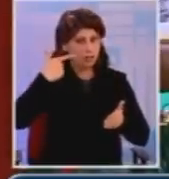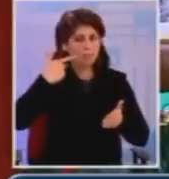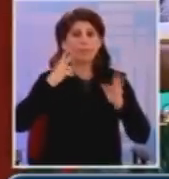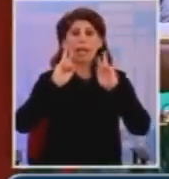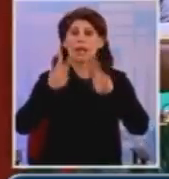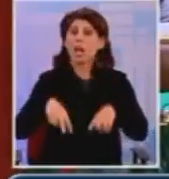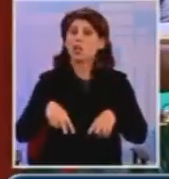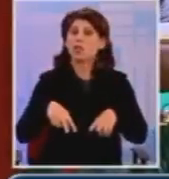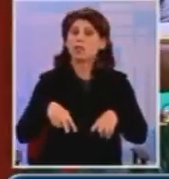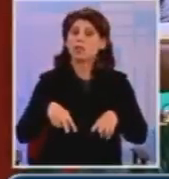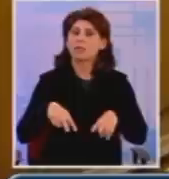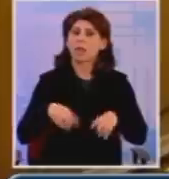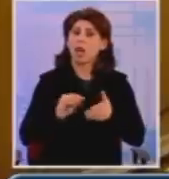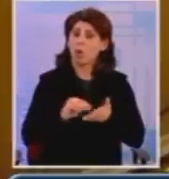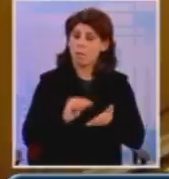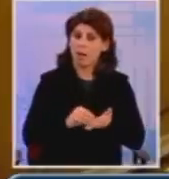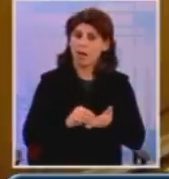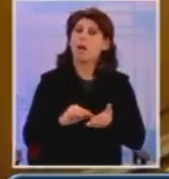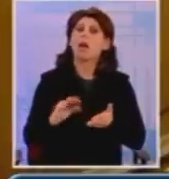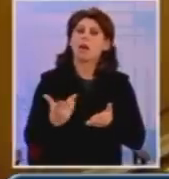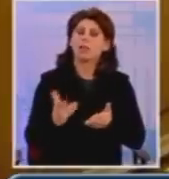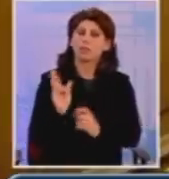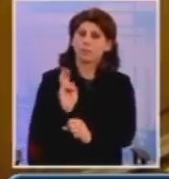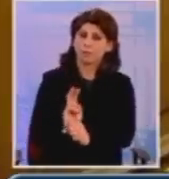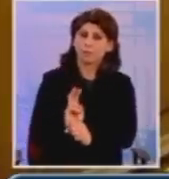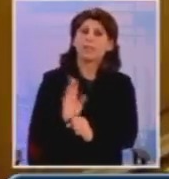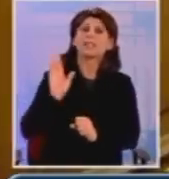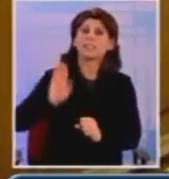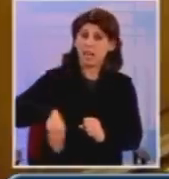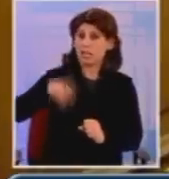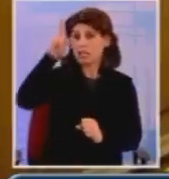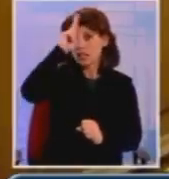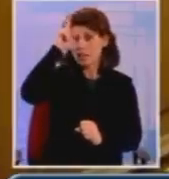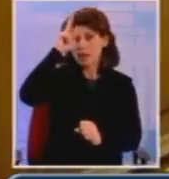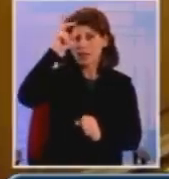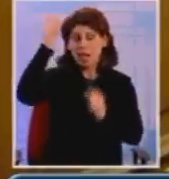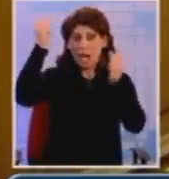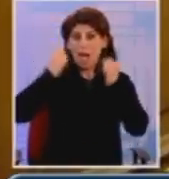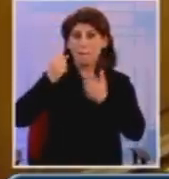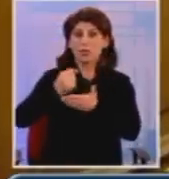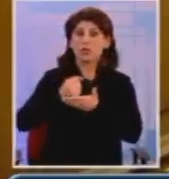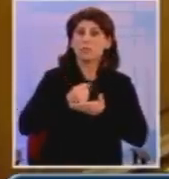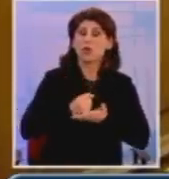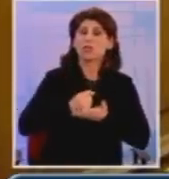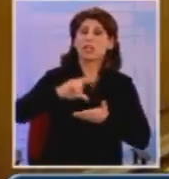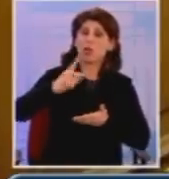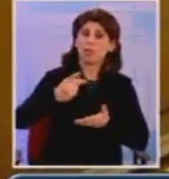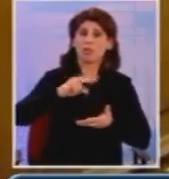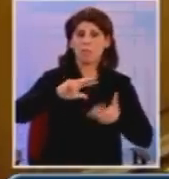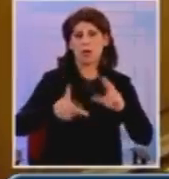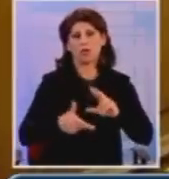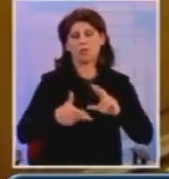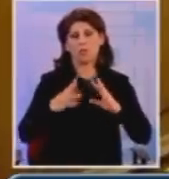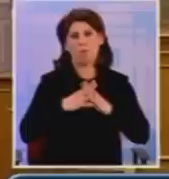αναγνωρίζει ταυτόχρονα ότι απομένουν οι τελικές γερμανικές αποζημιώσεις για τον Δεύτερο Παγκόσμιο